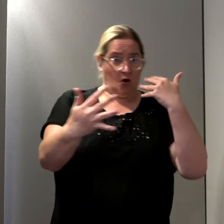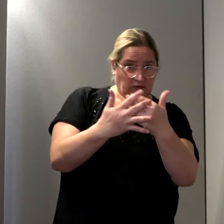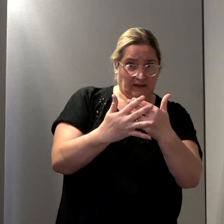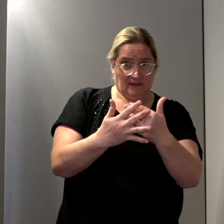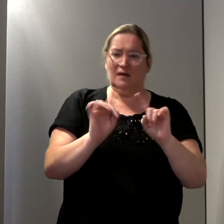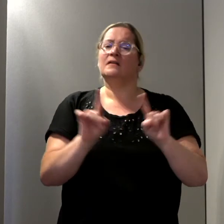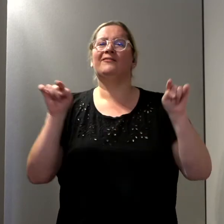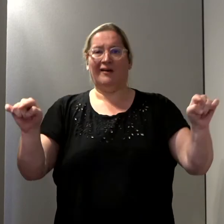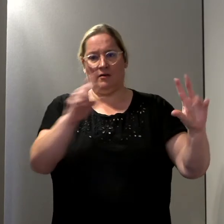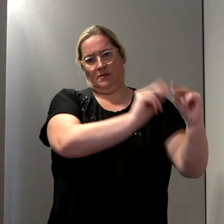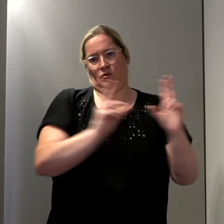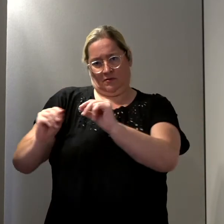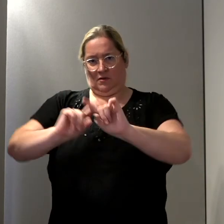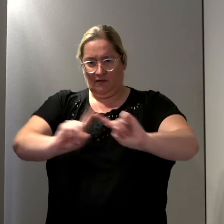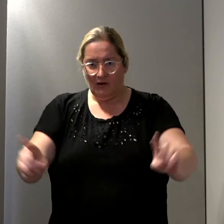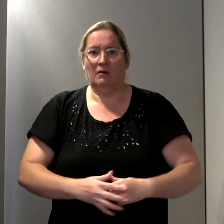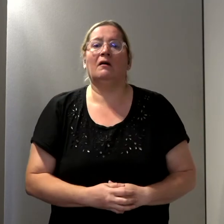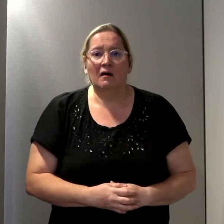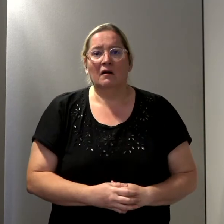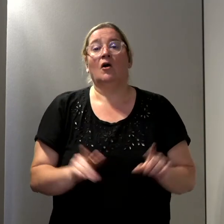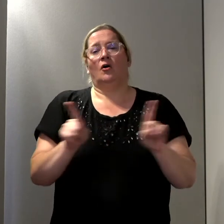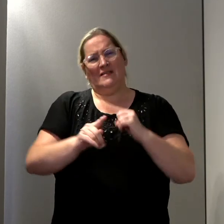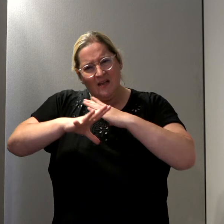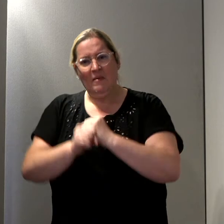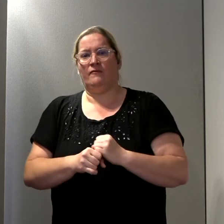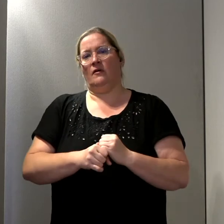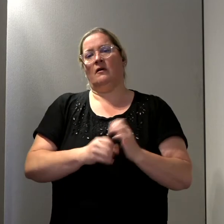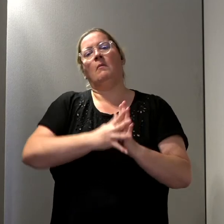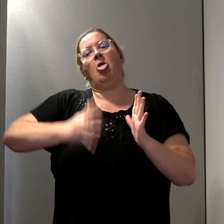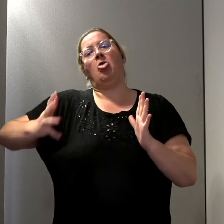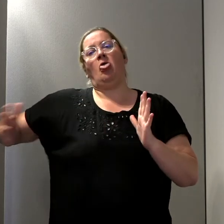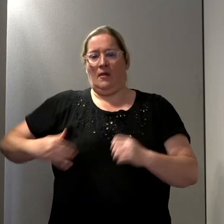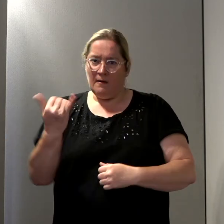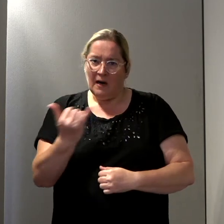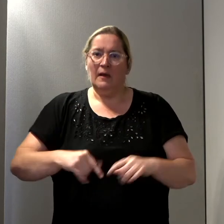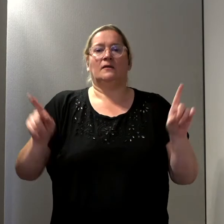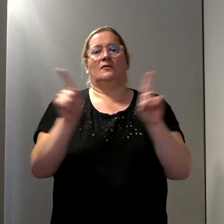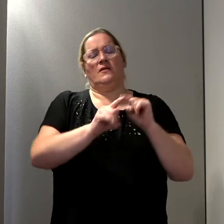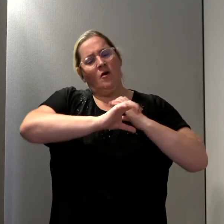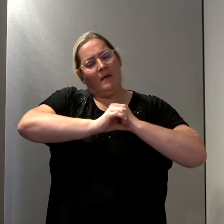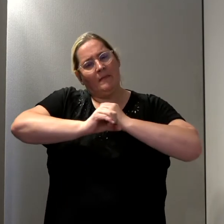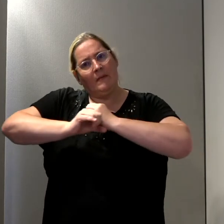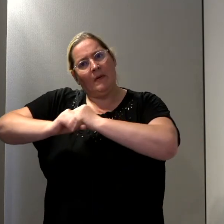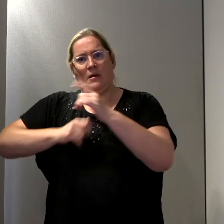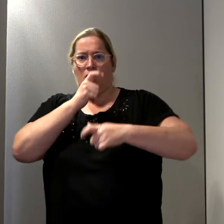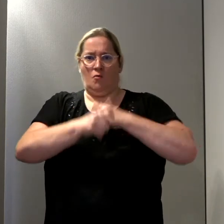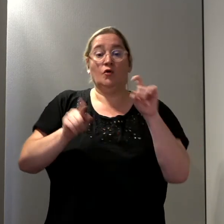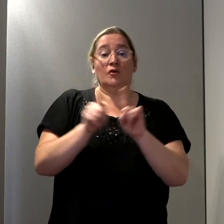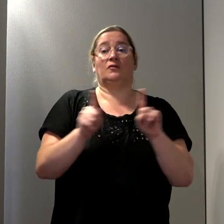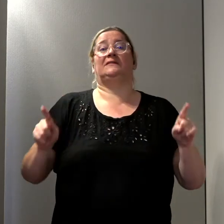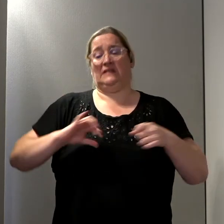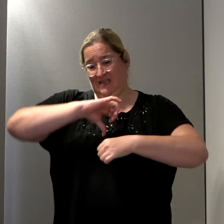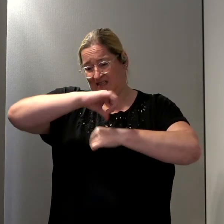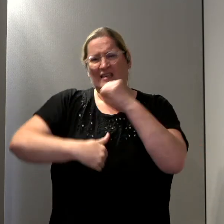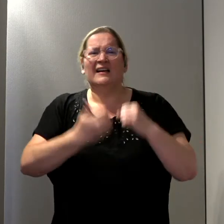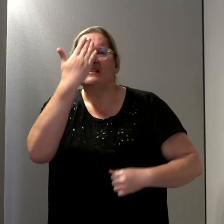descriptions concises. Le quantité ne vaut jamais qualité et il faut adopter la même économie de mots et de rigueur stylistique qu'avec